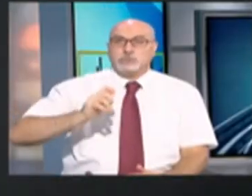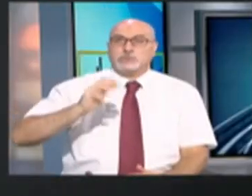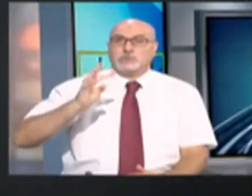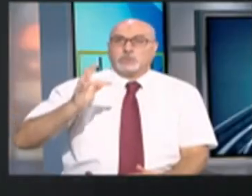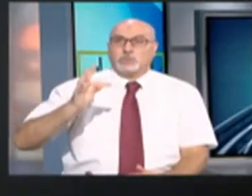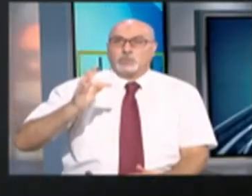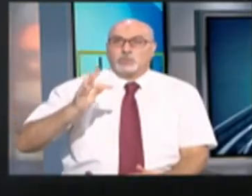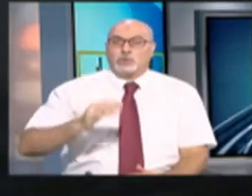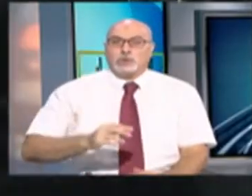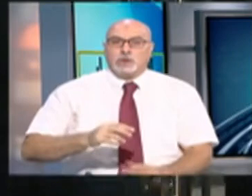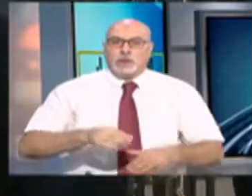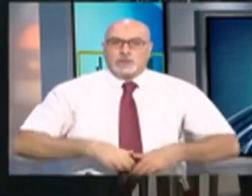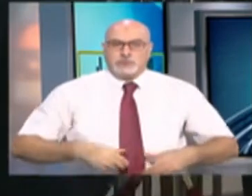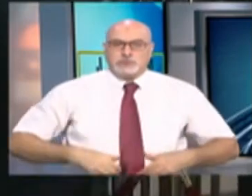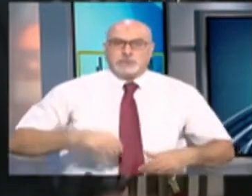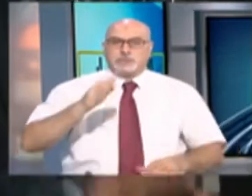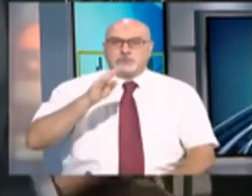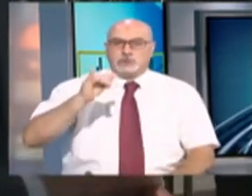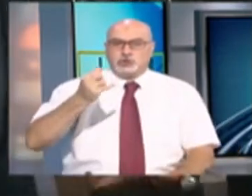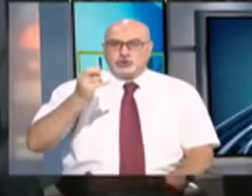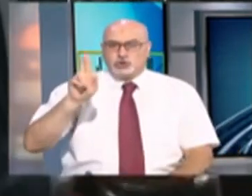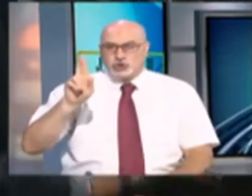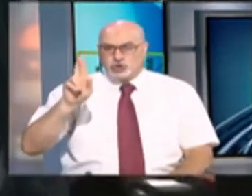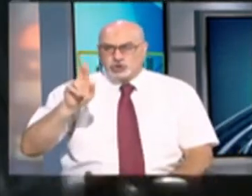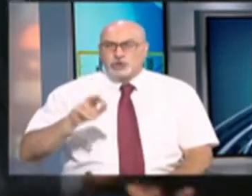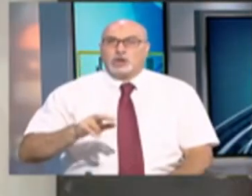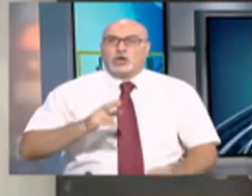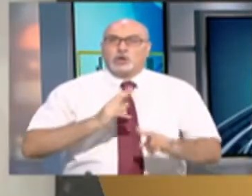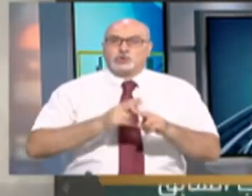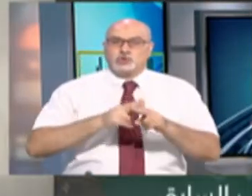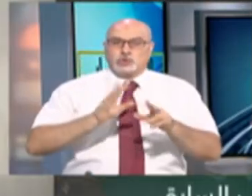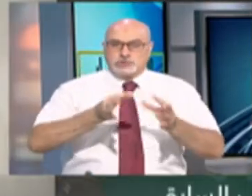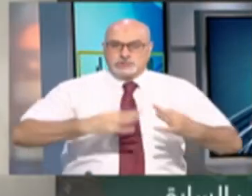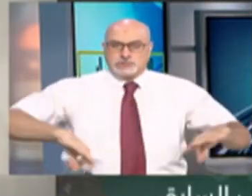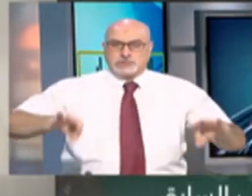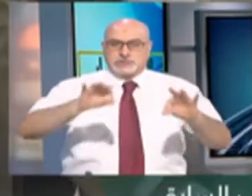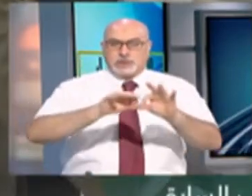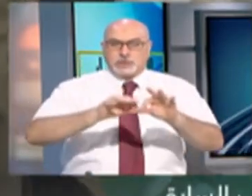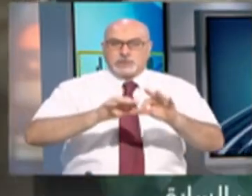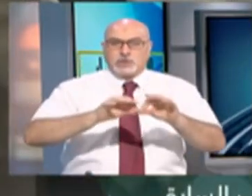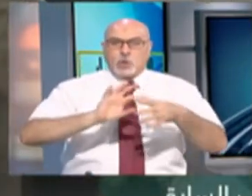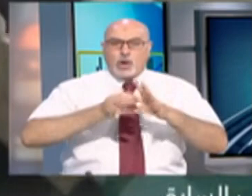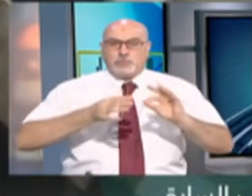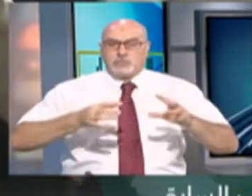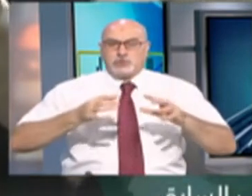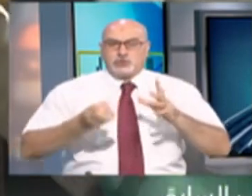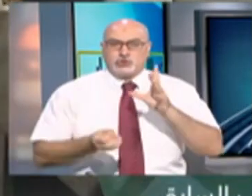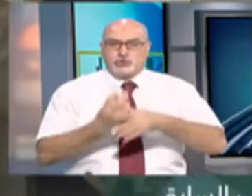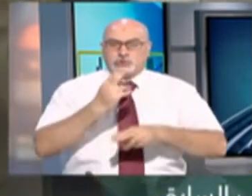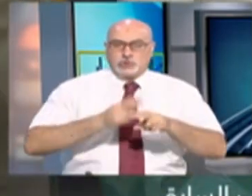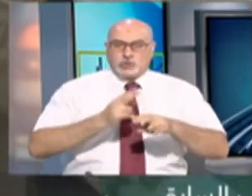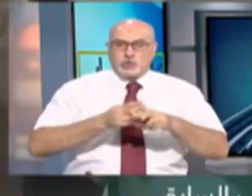تبون ببلدية بئر الجير على تدشين وإعادة تسمية المركب الرياضي الأولمبي الجديد باسم